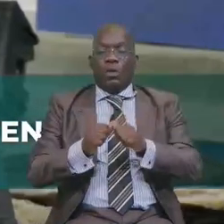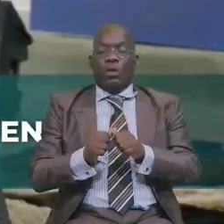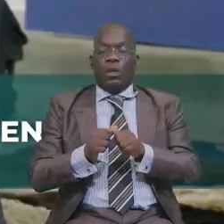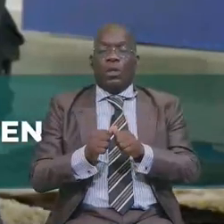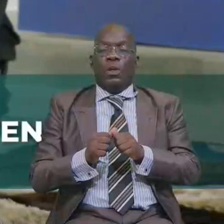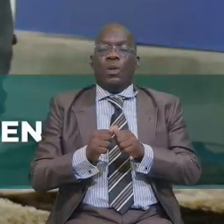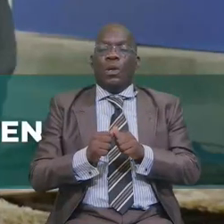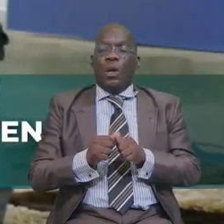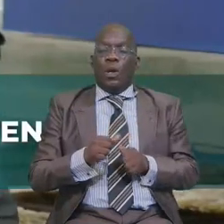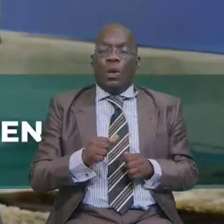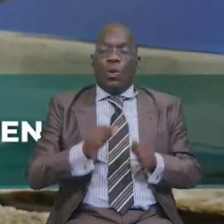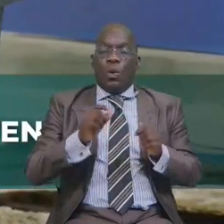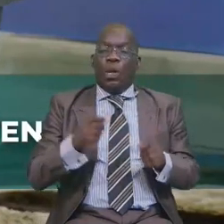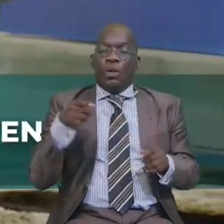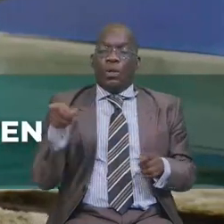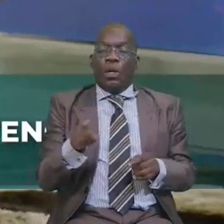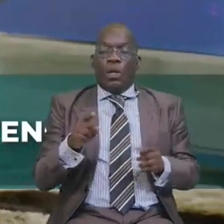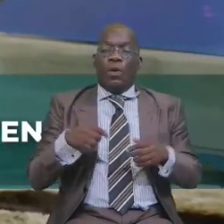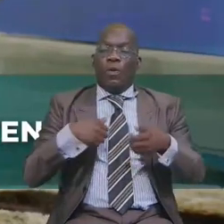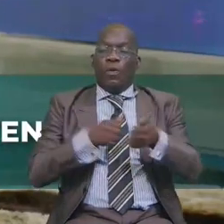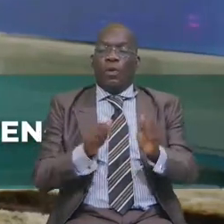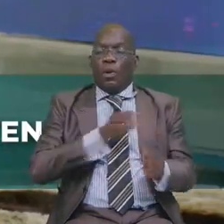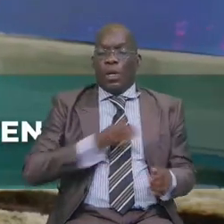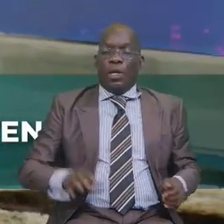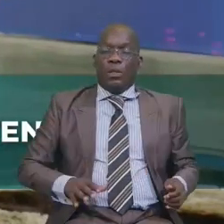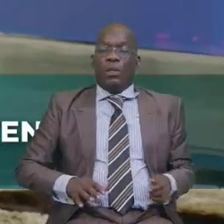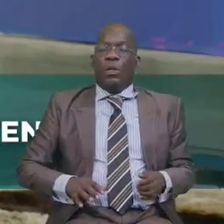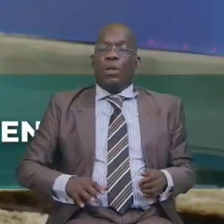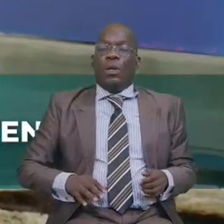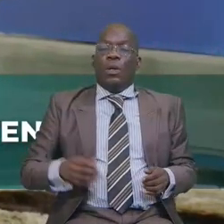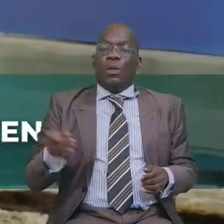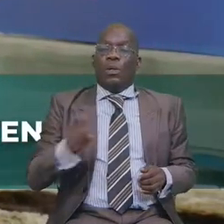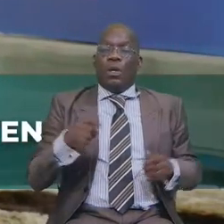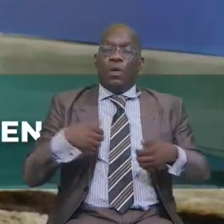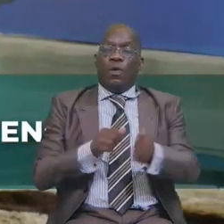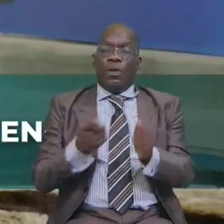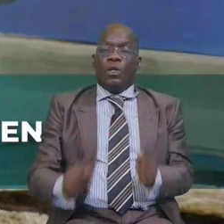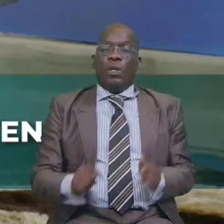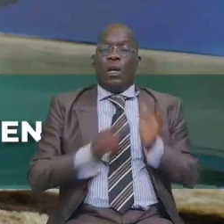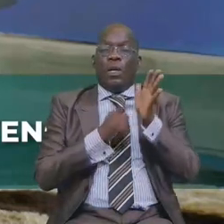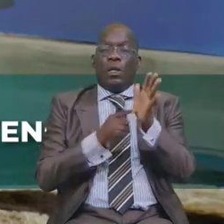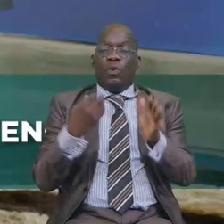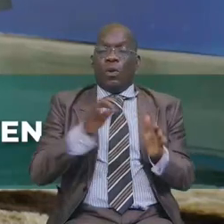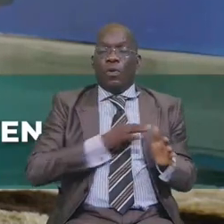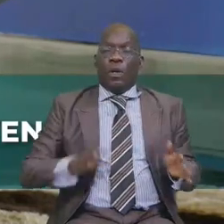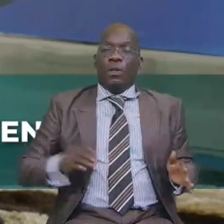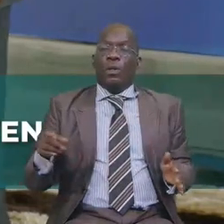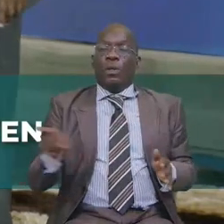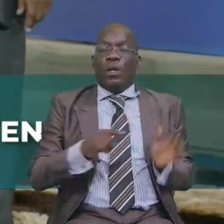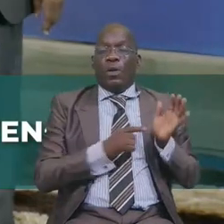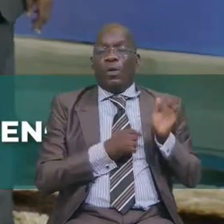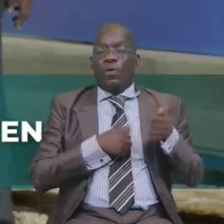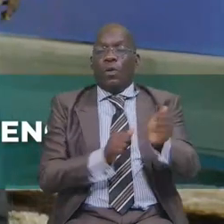ils suivent Christ. Ils suivent l'exemple de Christ. Ils suivent le modèle de Christ. Ils suivent le modèle de